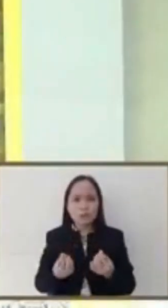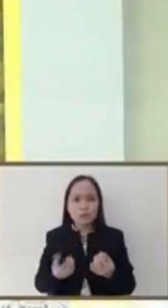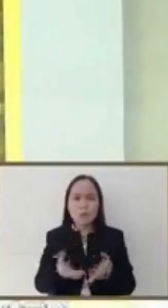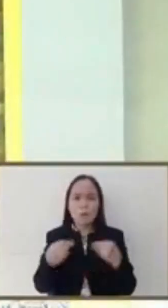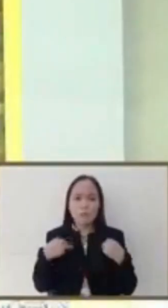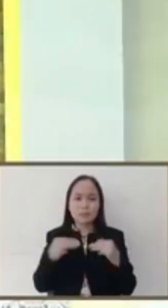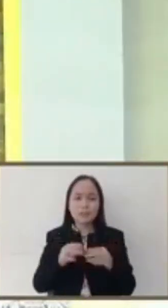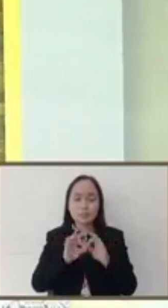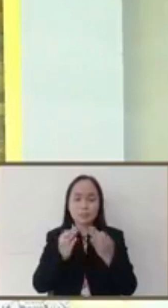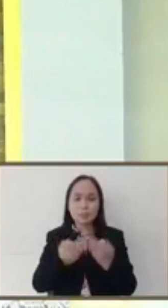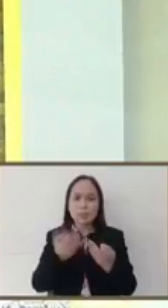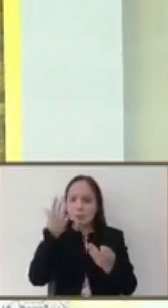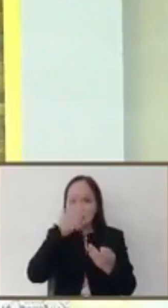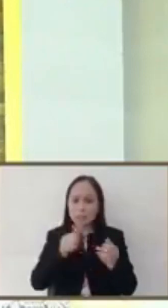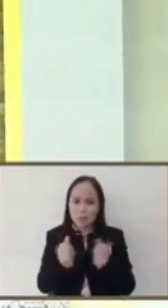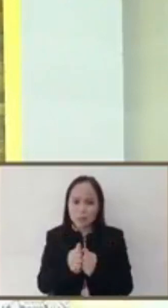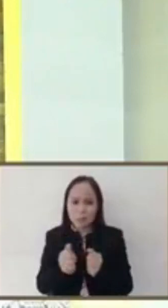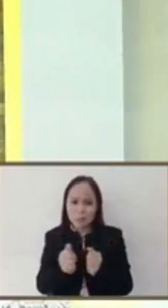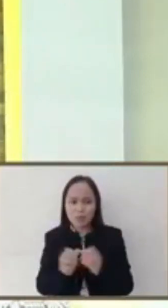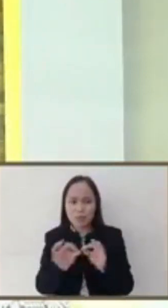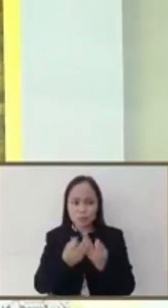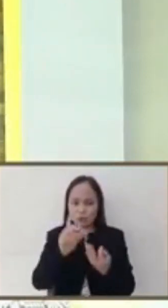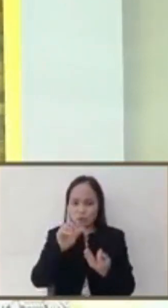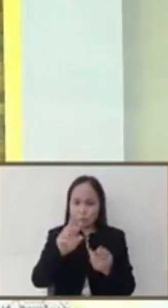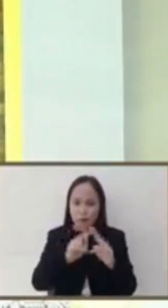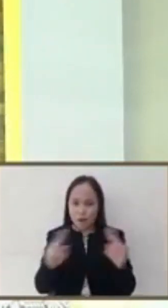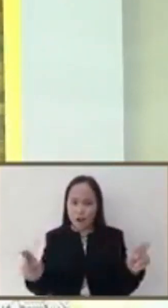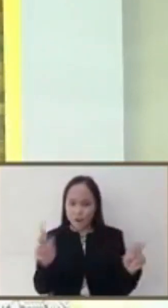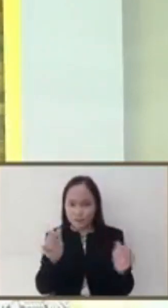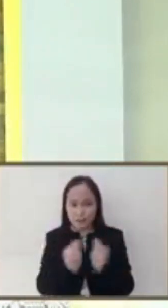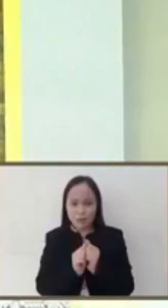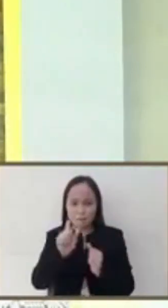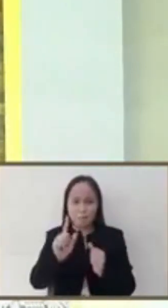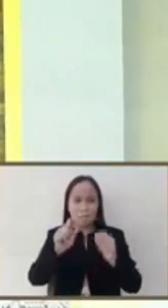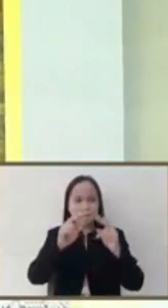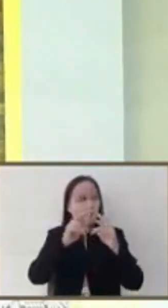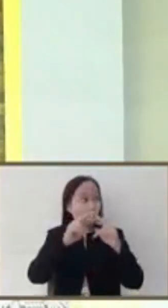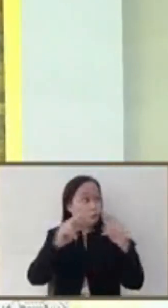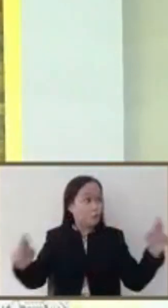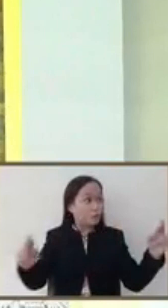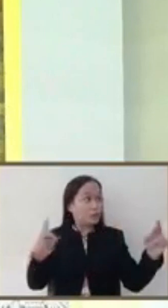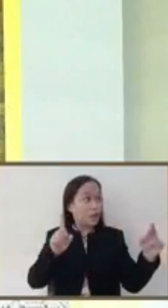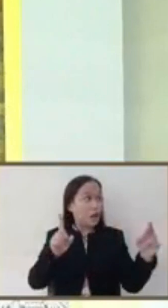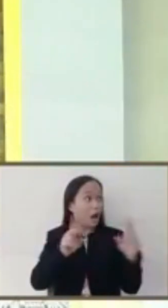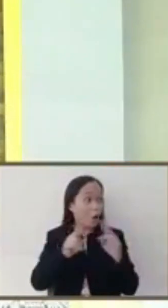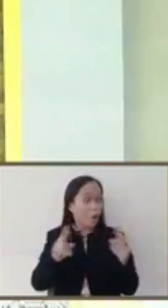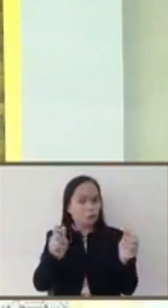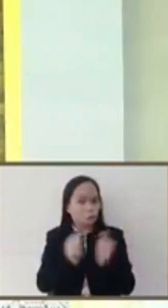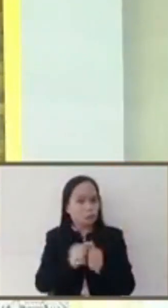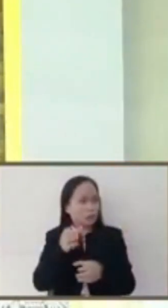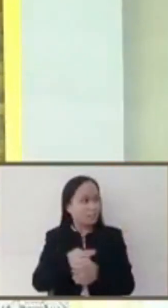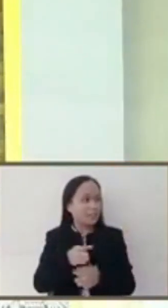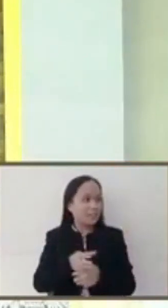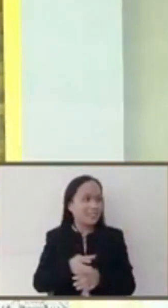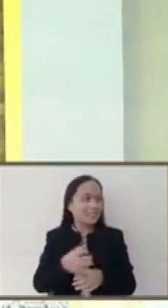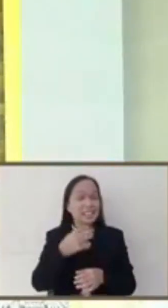ay masaya kayo nagsasama-sama sa isang bahay, sa isang bubong ng bahay, sa isang tahanan, sa isang sasakyan, sa lahat